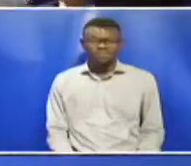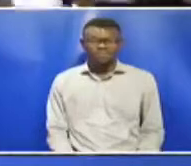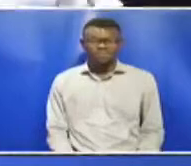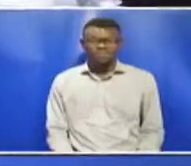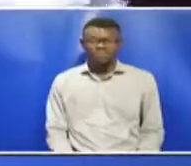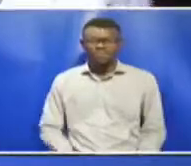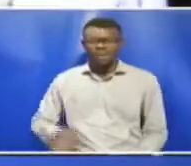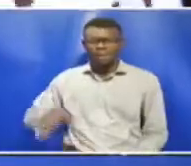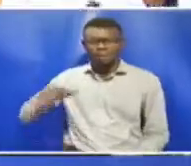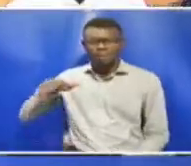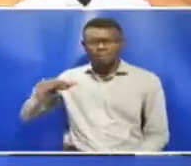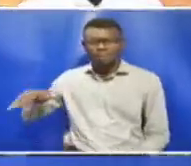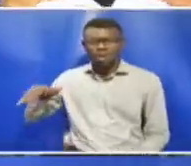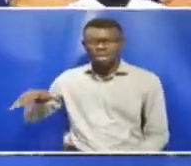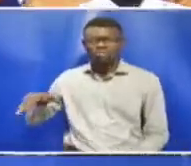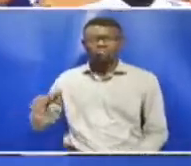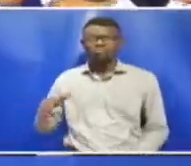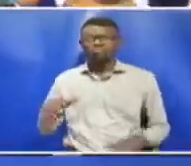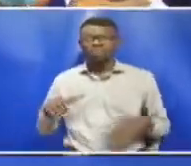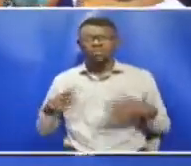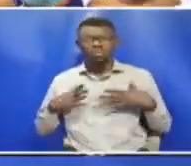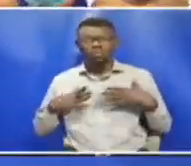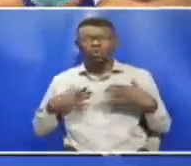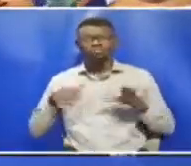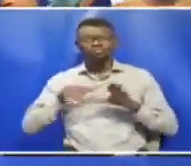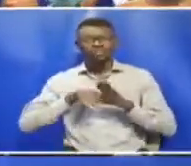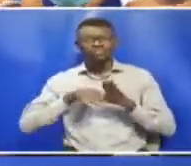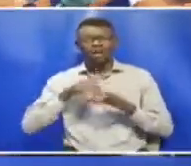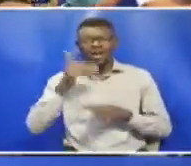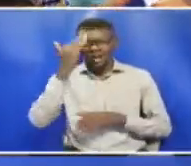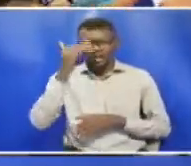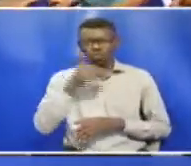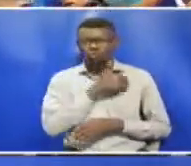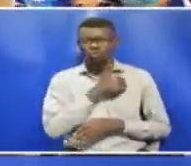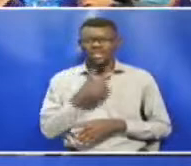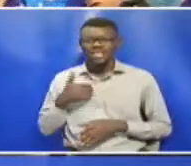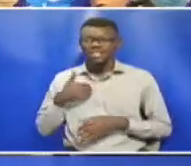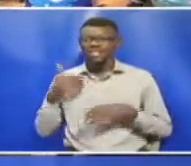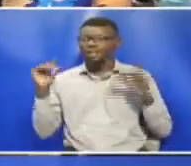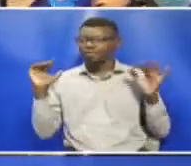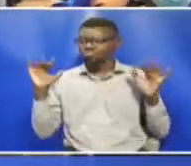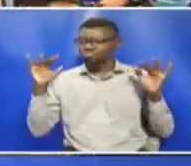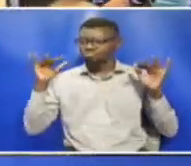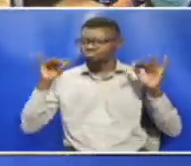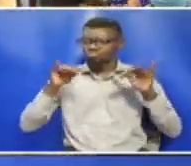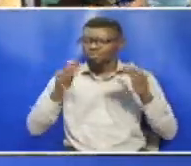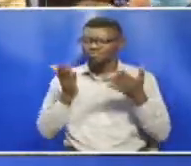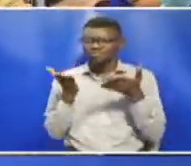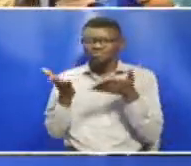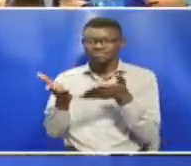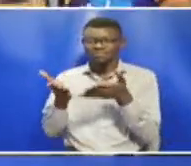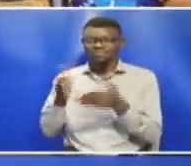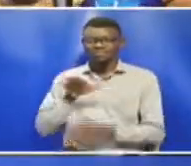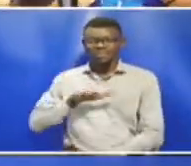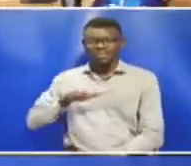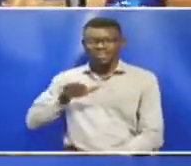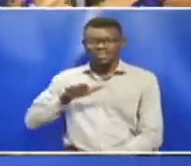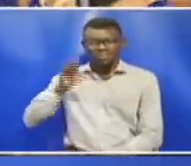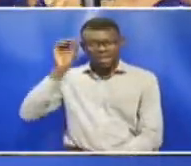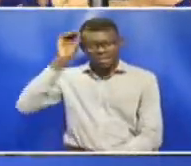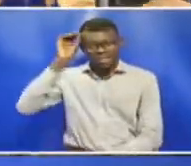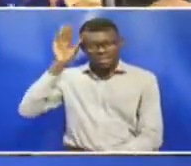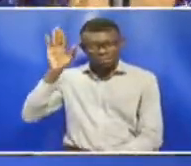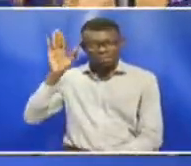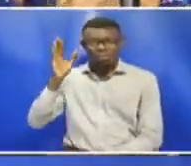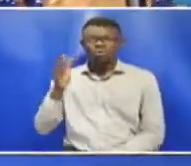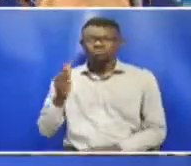Asubuhi na mapema, mamia ya Wakristo wa Katoliki walifurika parokia ya Kireita, eneo la soko mjinga, kaunti ya Kiambu, kwa